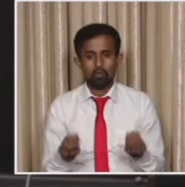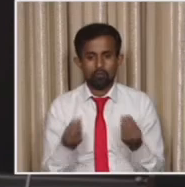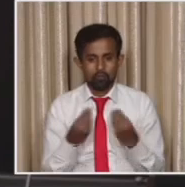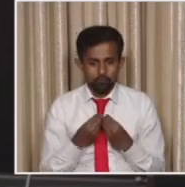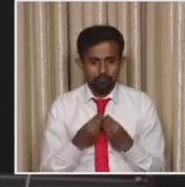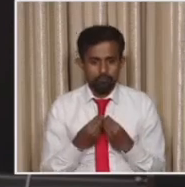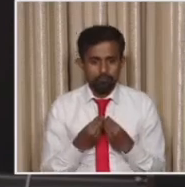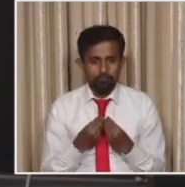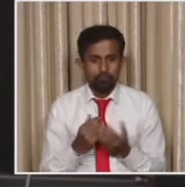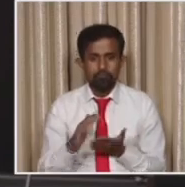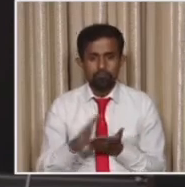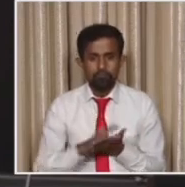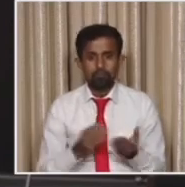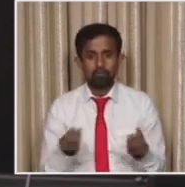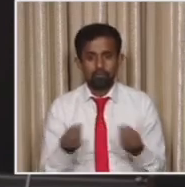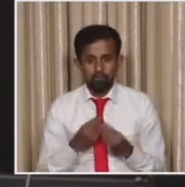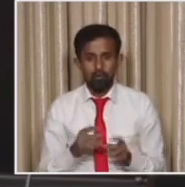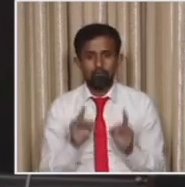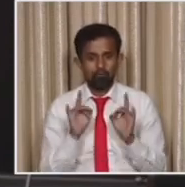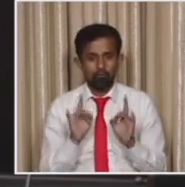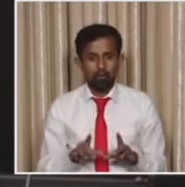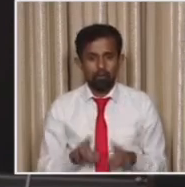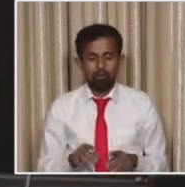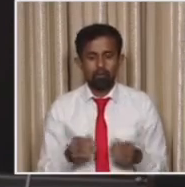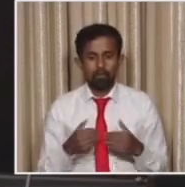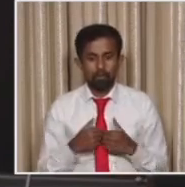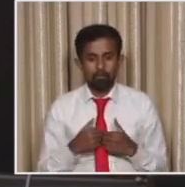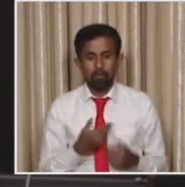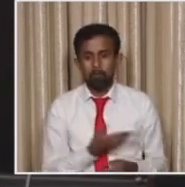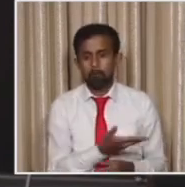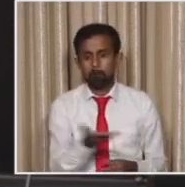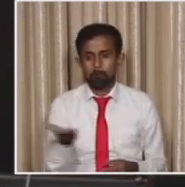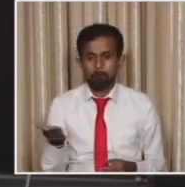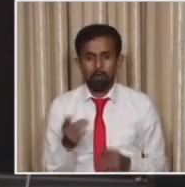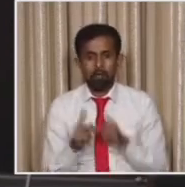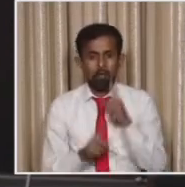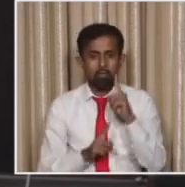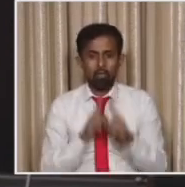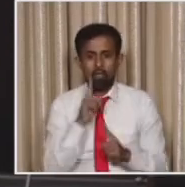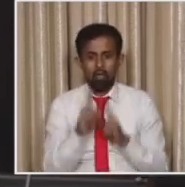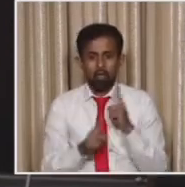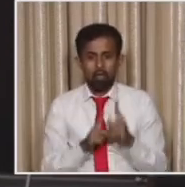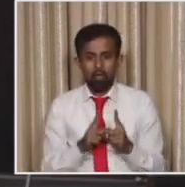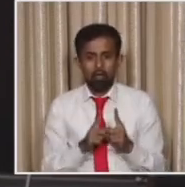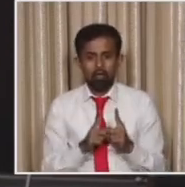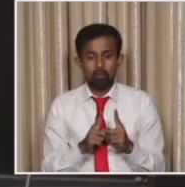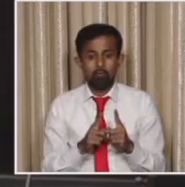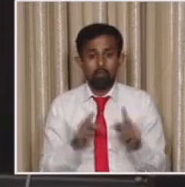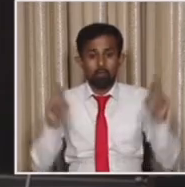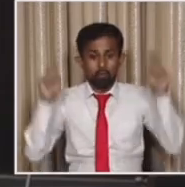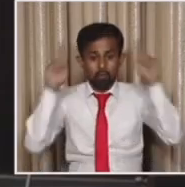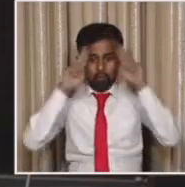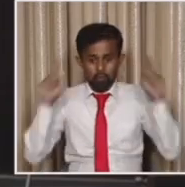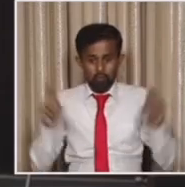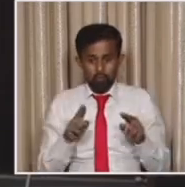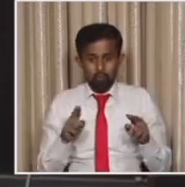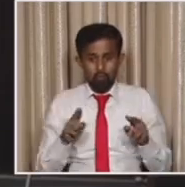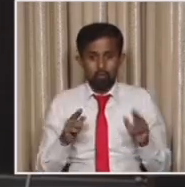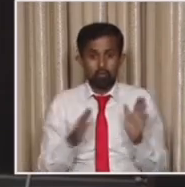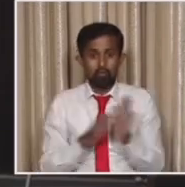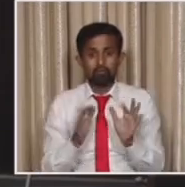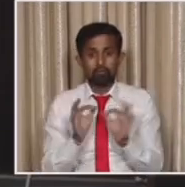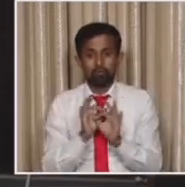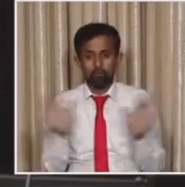දෙනවා. ඉතින් ඒ සහයෝගය ලබලා දෙනවා වගේම අපි මේ සභාවේ කරන කතා බහ මේ ජාත්‍යන්තරය සහ ජාත්‍යන්තර මාධ්‍ය